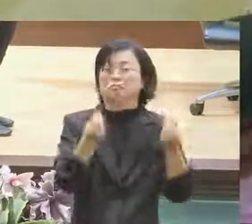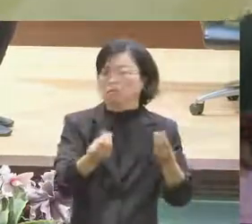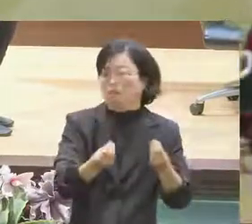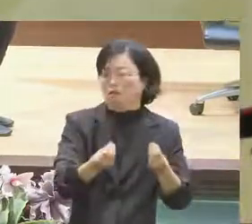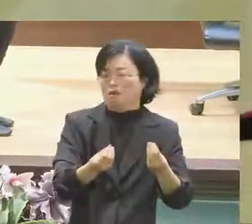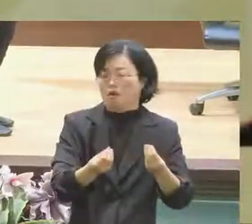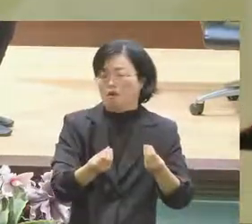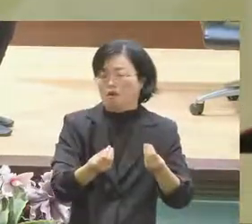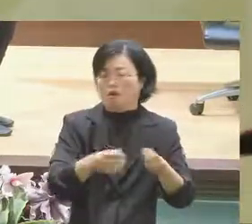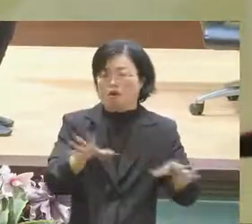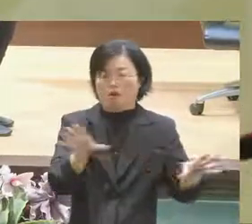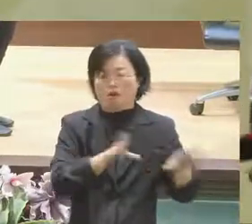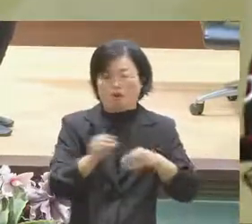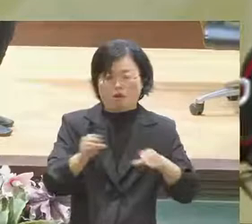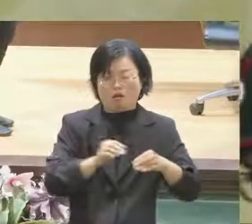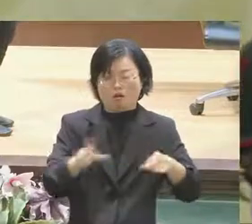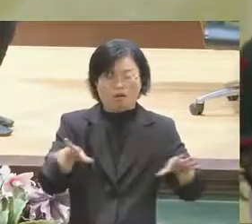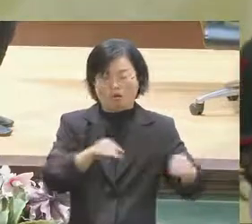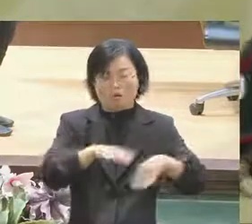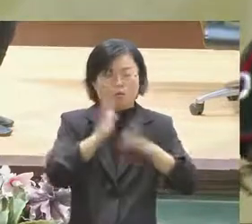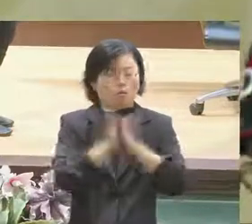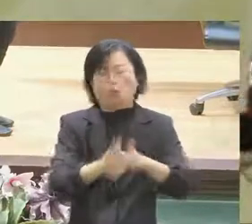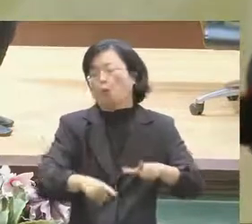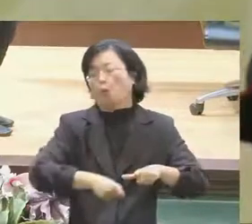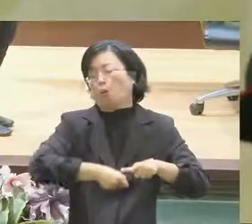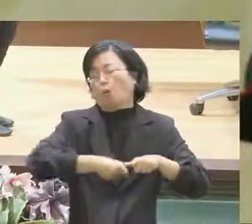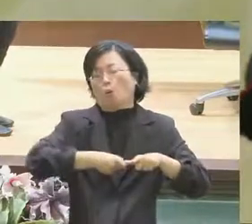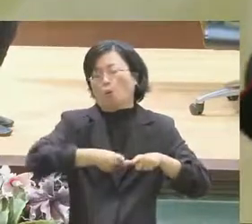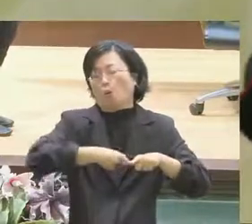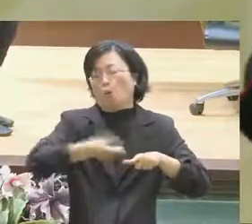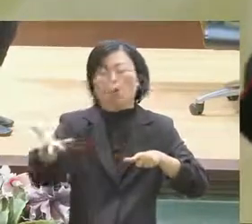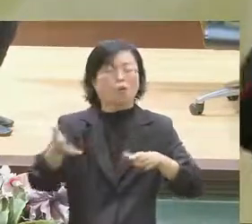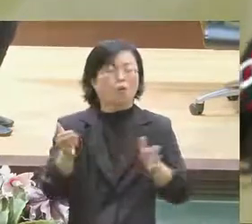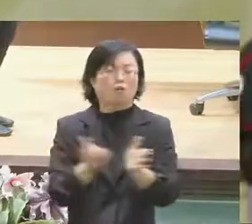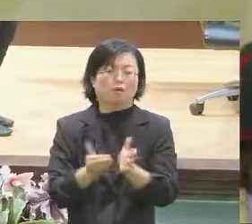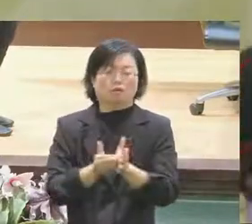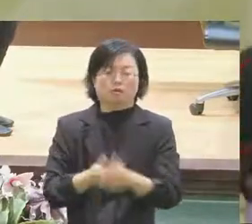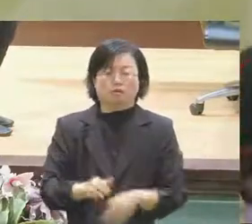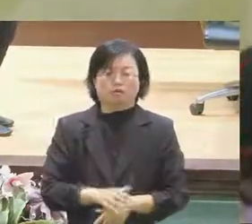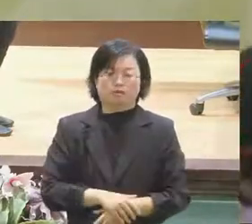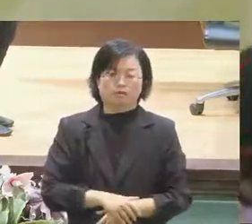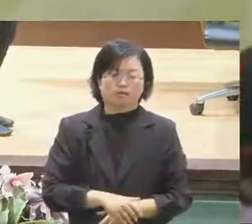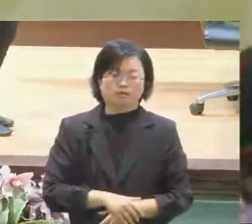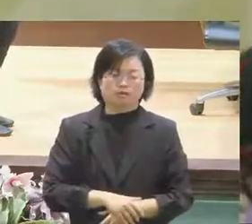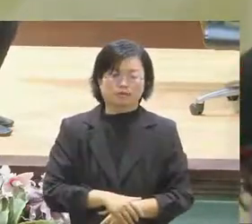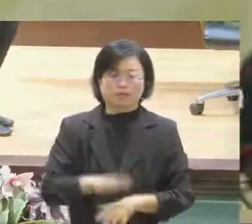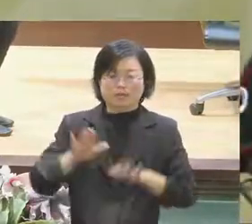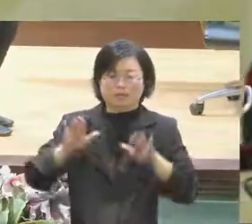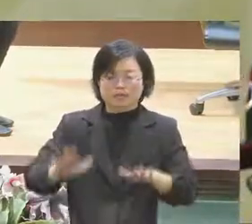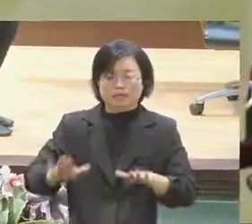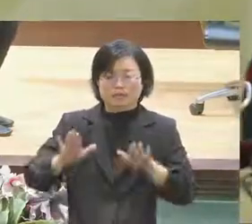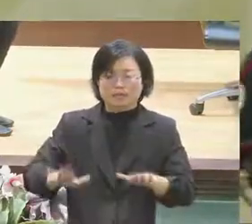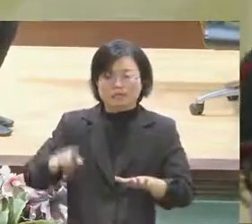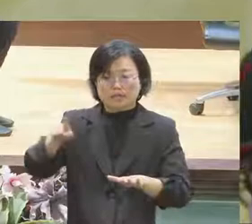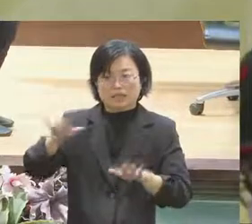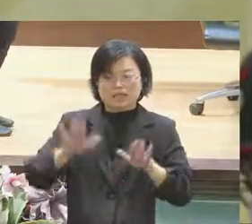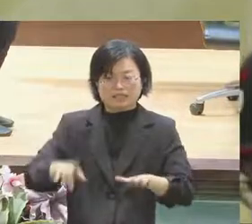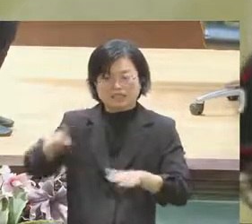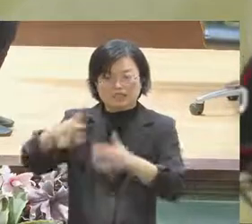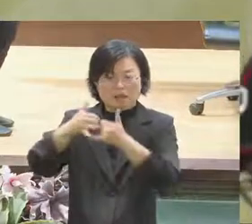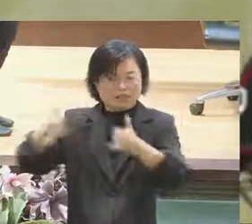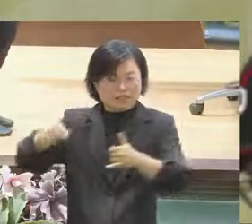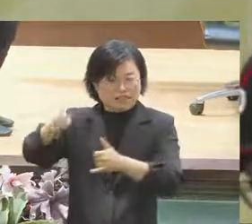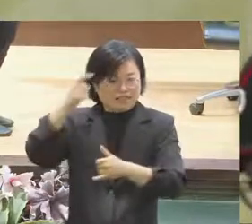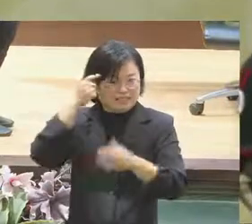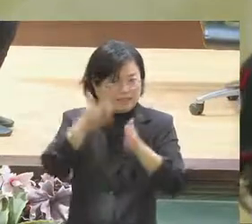料都已经开放了，所有现在民间想要再要的资料都是企业那边极力反抗，然后